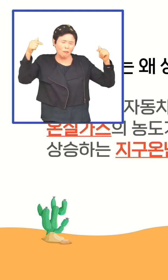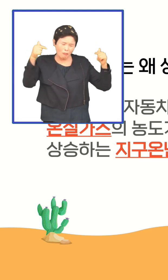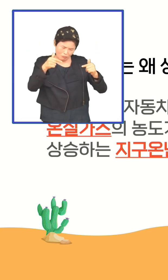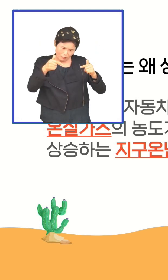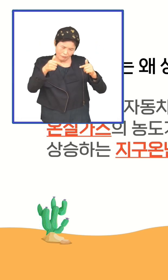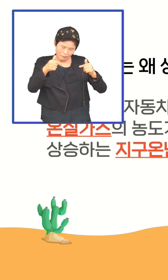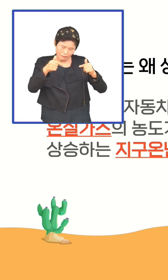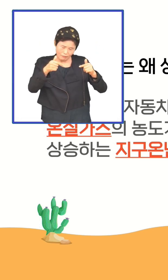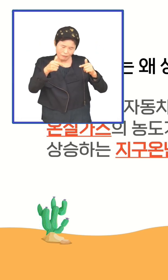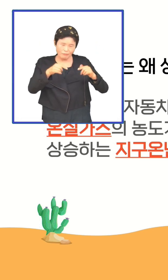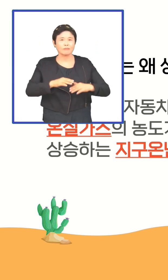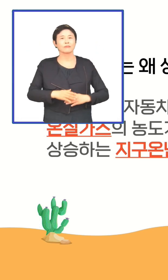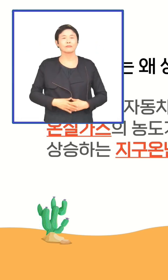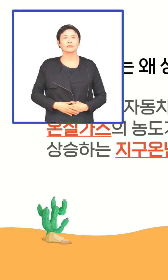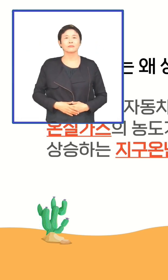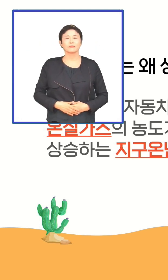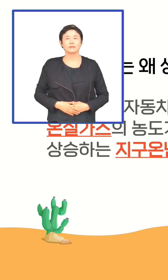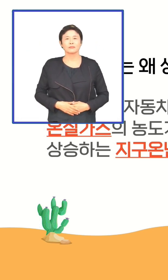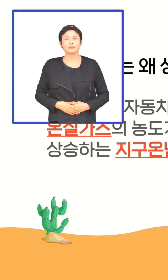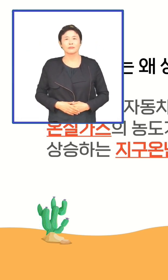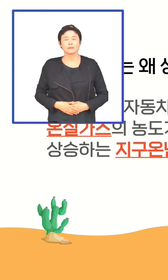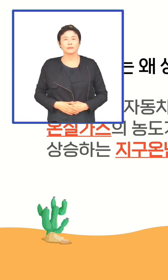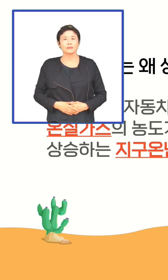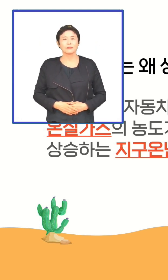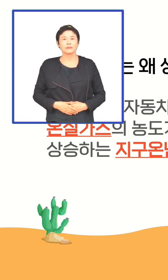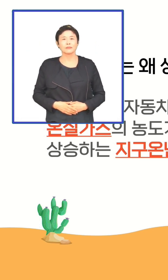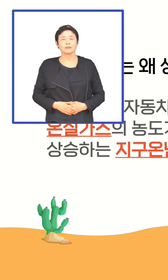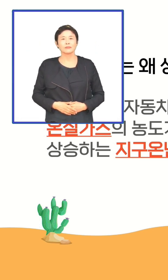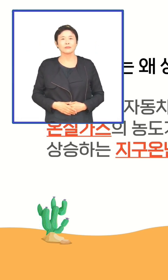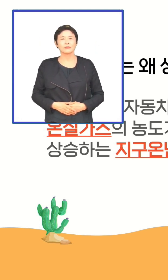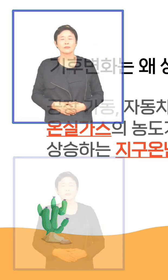온도를 높이는 요인이 되기도 한답니다.